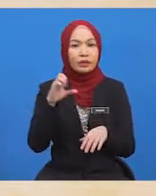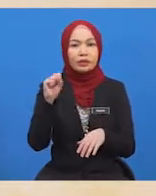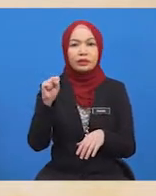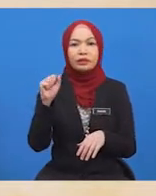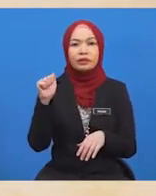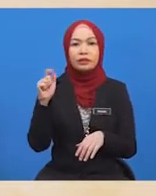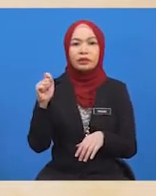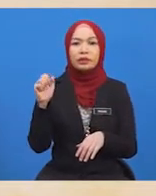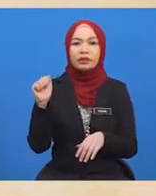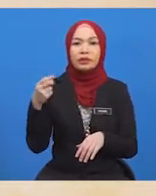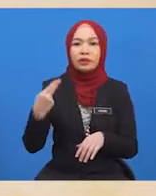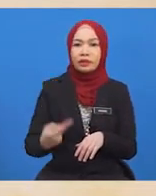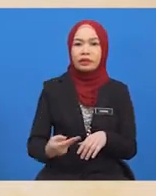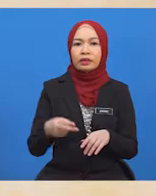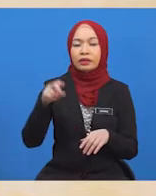mengufur.